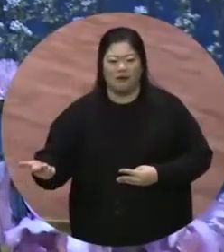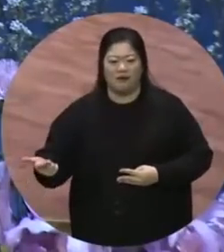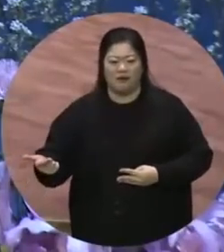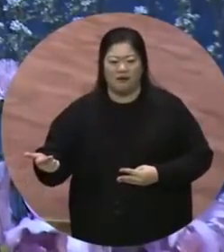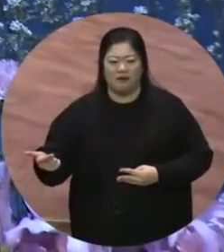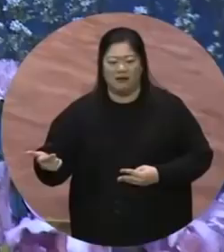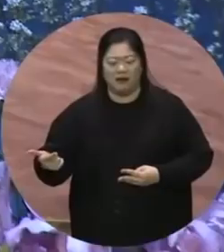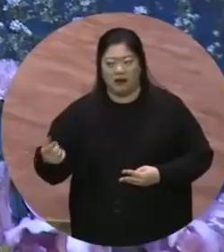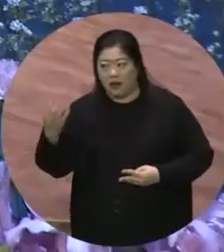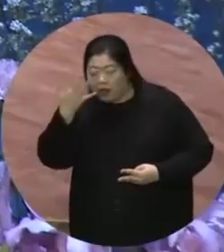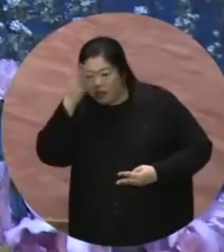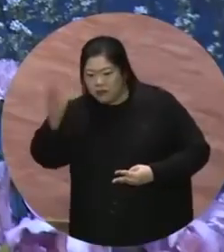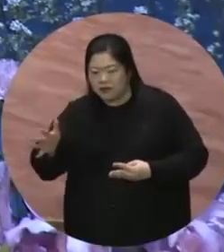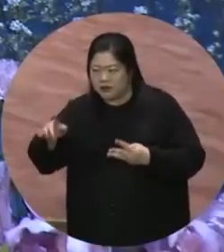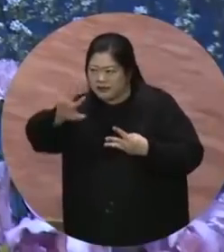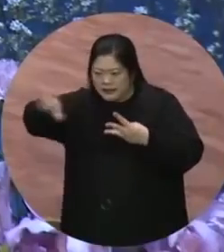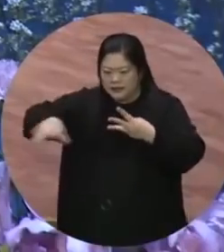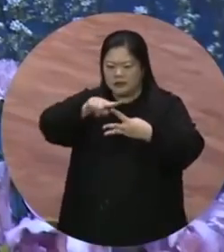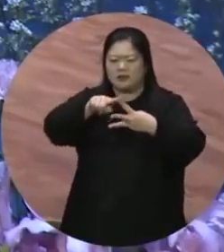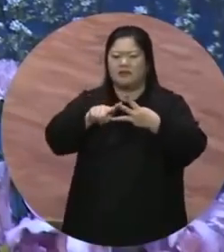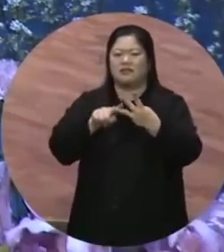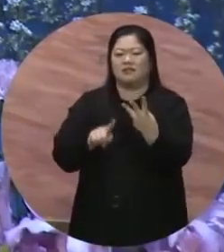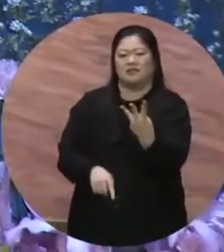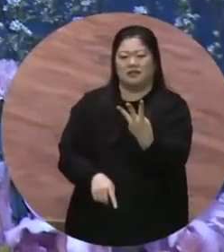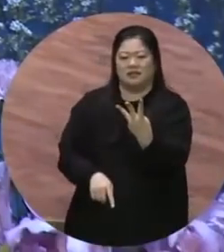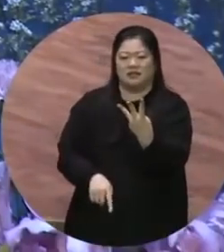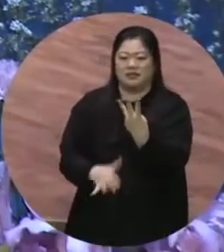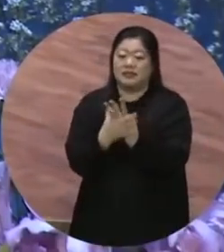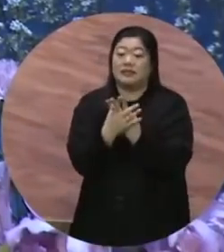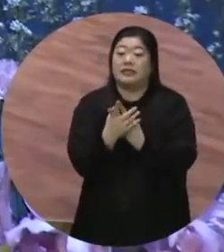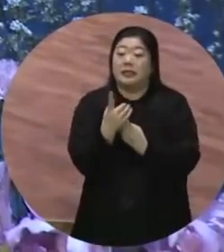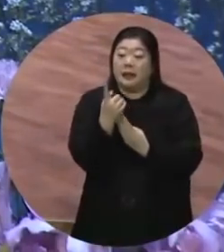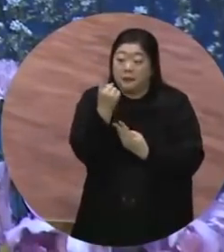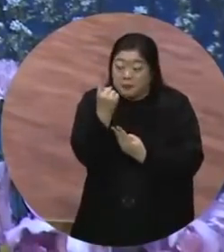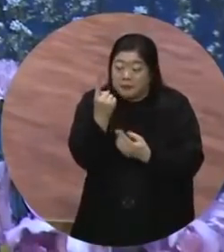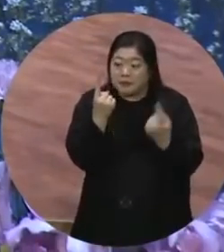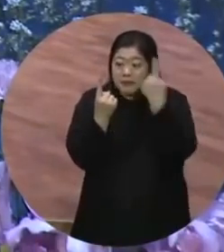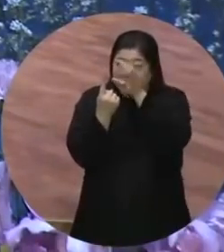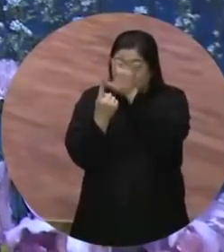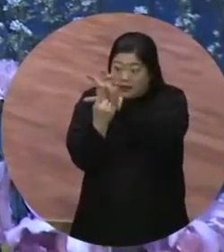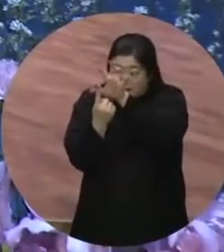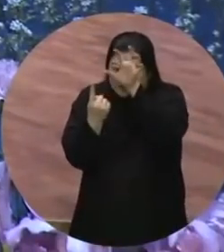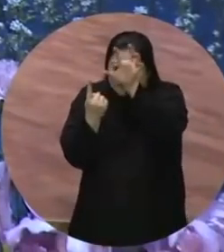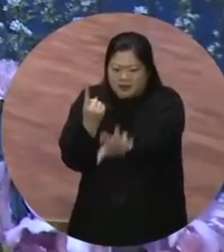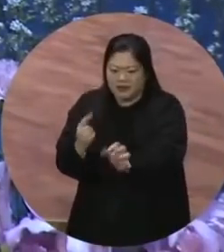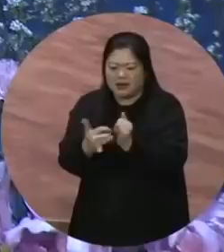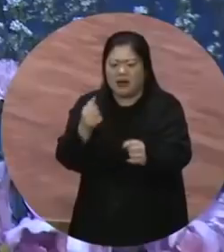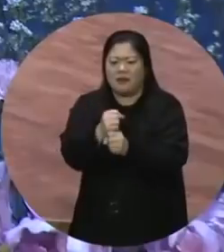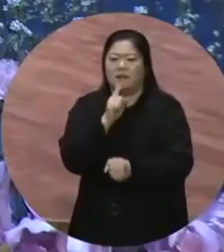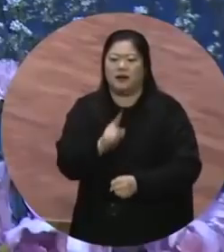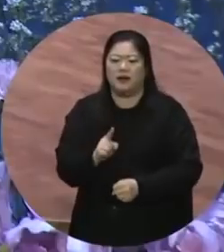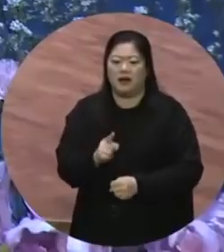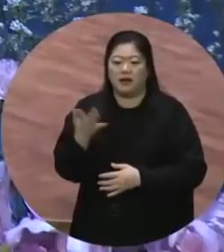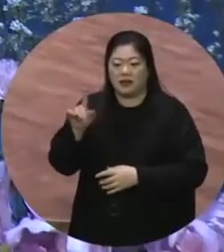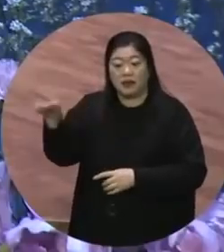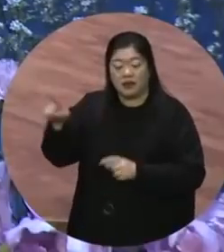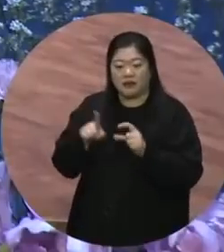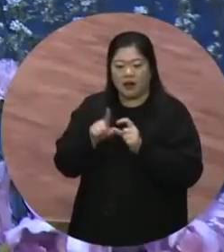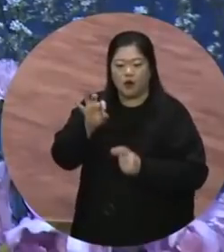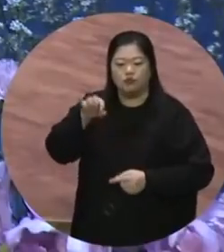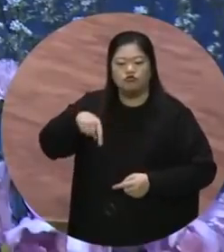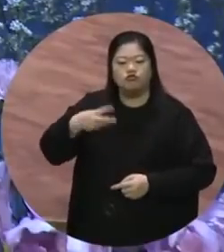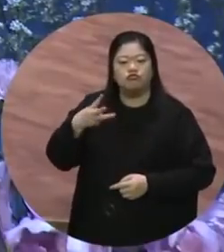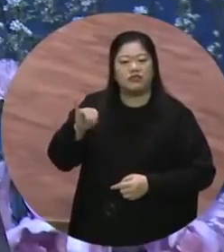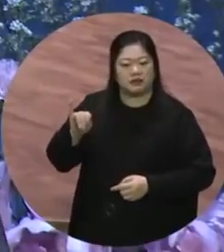성자, 성령, 삼위 하나님, 우리가 삼일체를 말하는 건데, 이거를 이렇게, 이 사람들 이렇게 해석을 해버리는